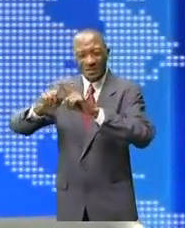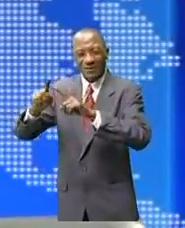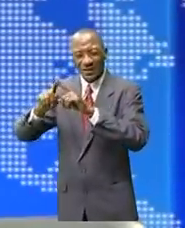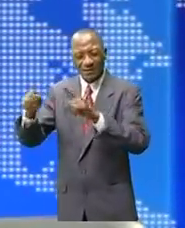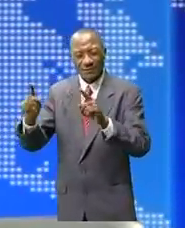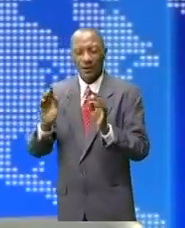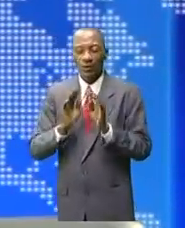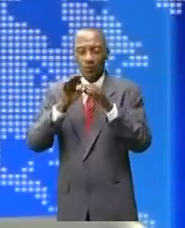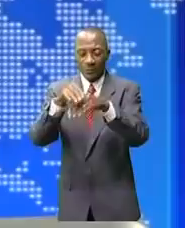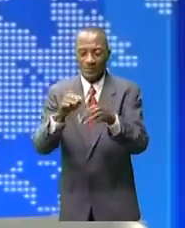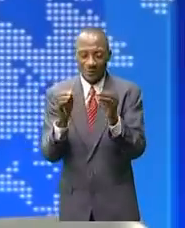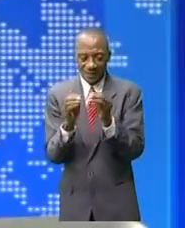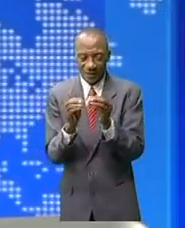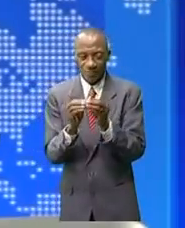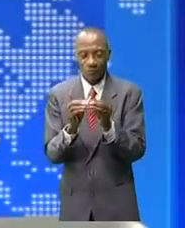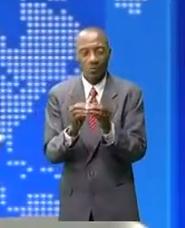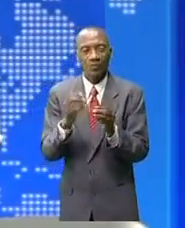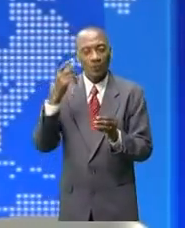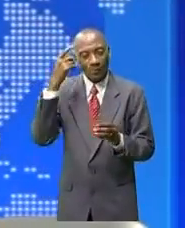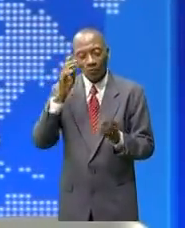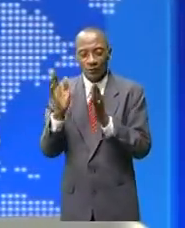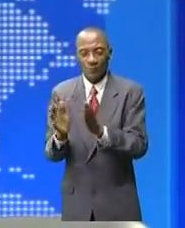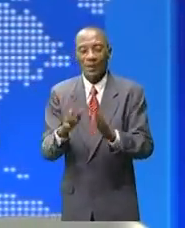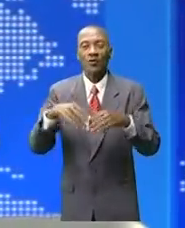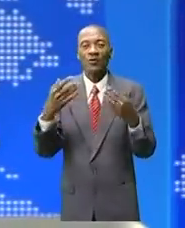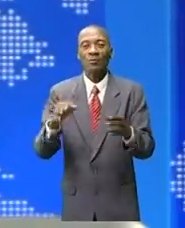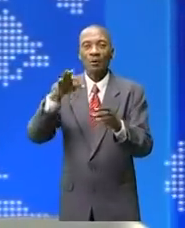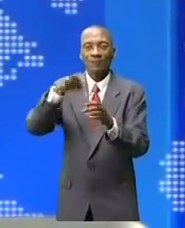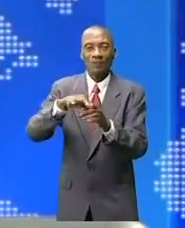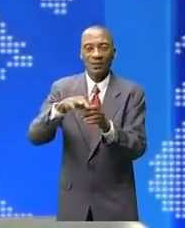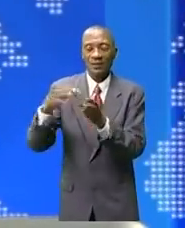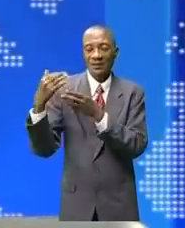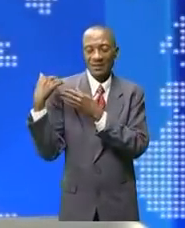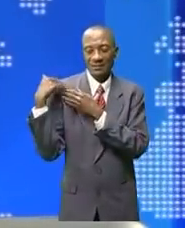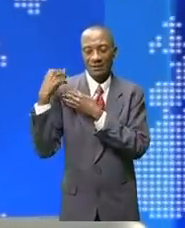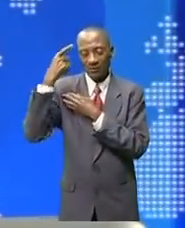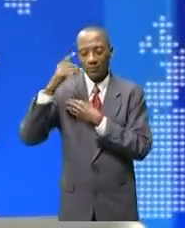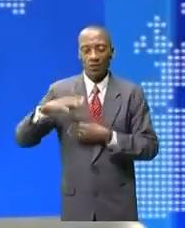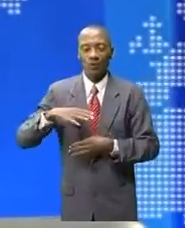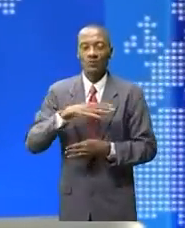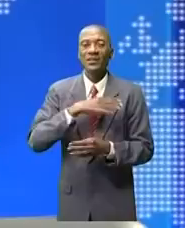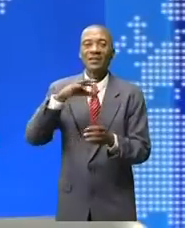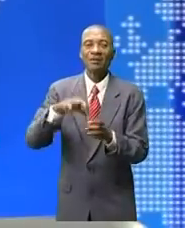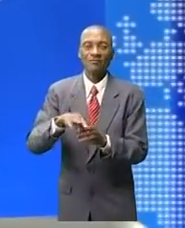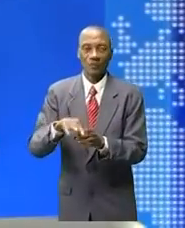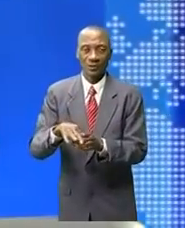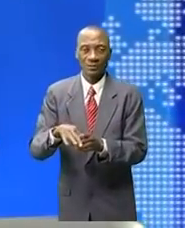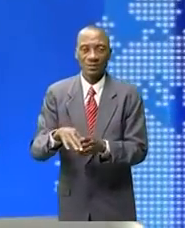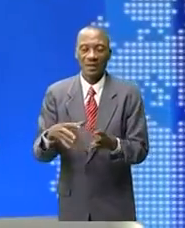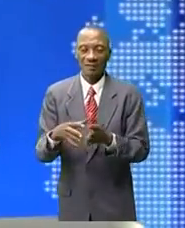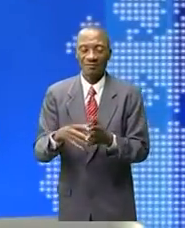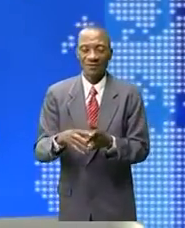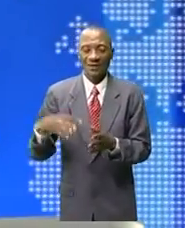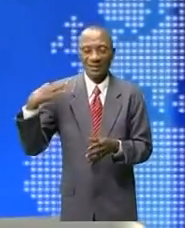CENI, une initiative soutenue par l'Union des jeunes des confessions religieuses quant à la désignation des différents candidats à la